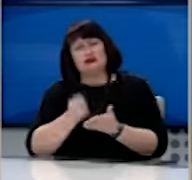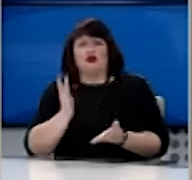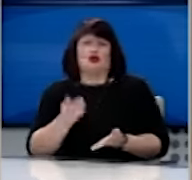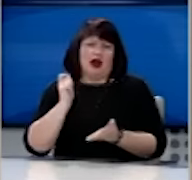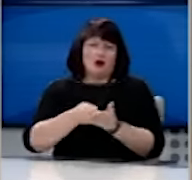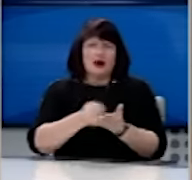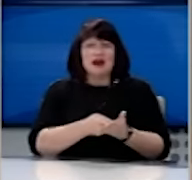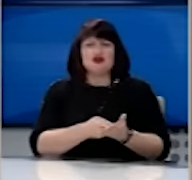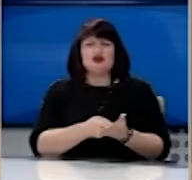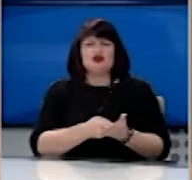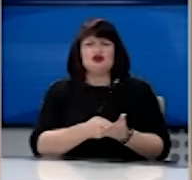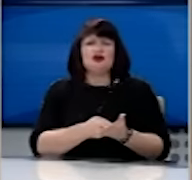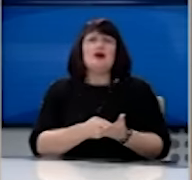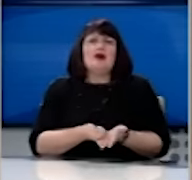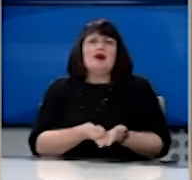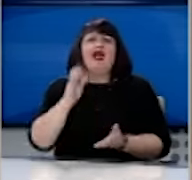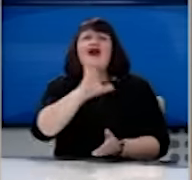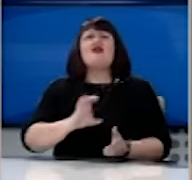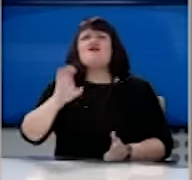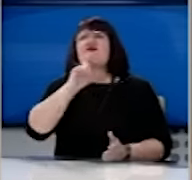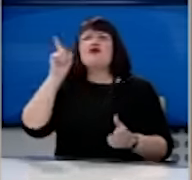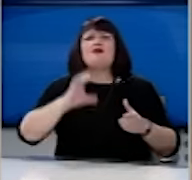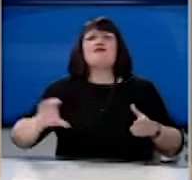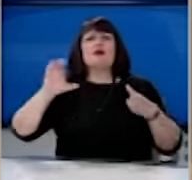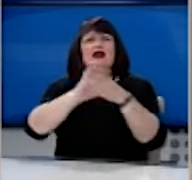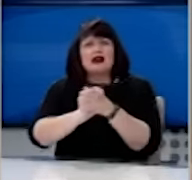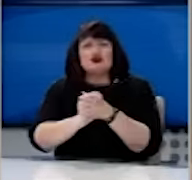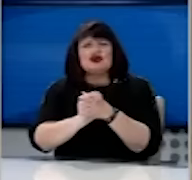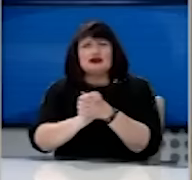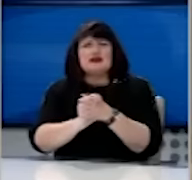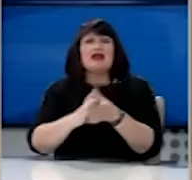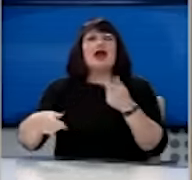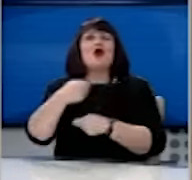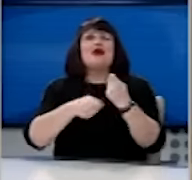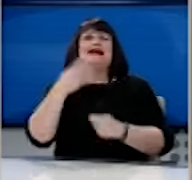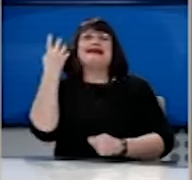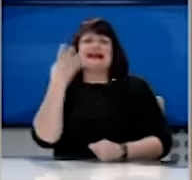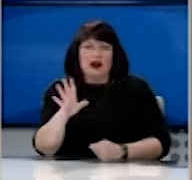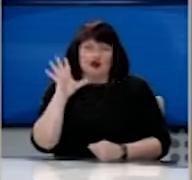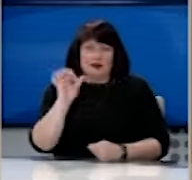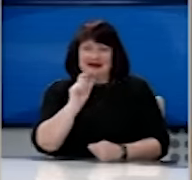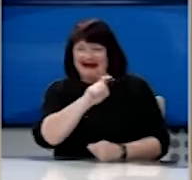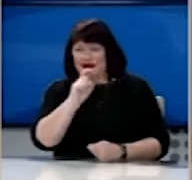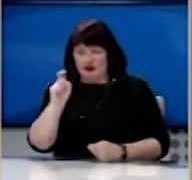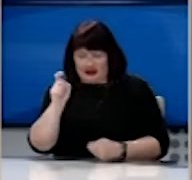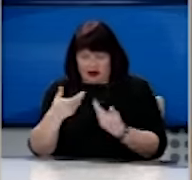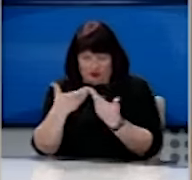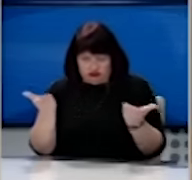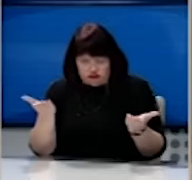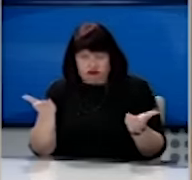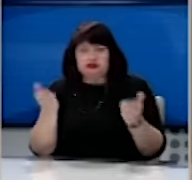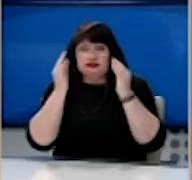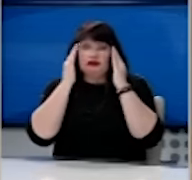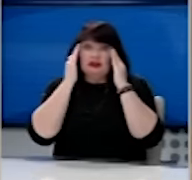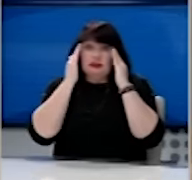Ελλάδα, απευθύνεται σε όλη την Ευρωπαϊκή Ένωση, δηλαδή σε μια αγορά 450 εκατομμυρίων και